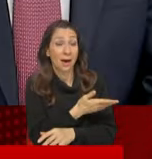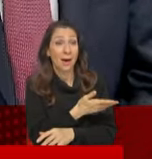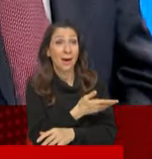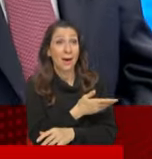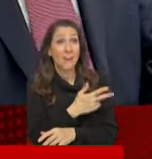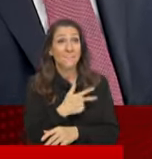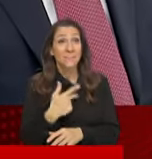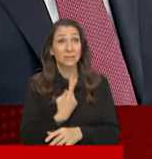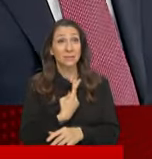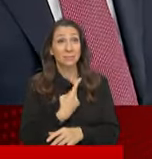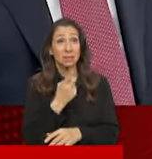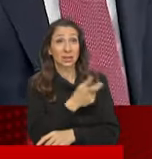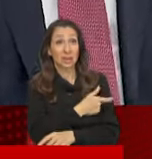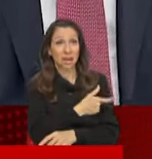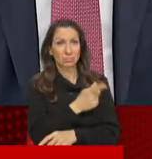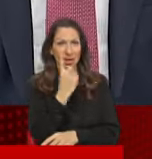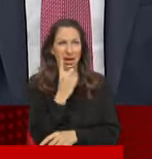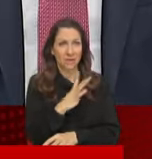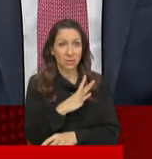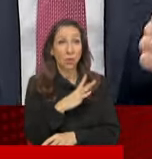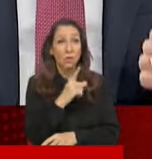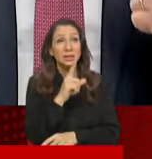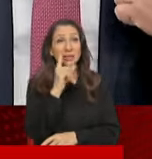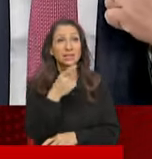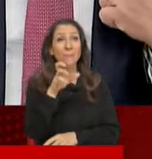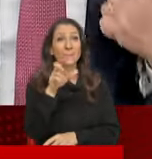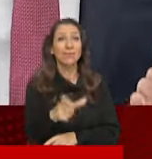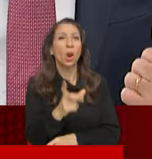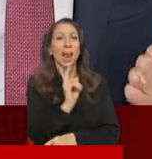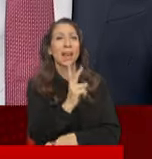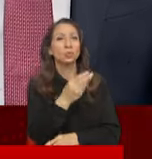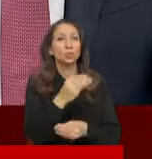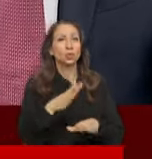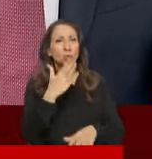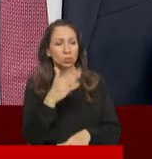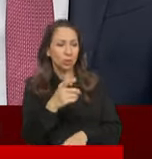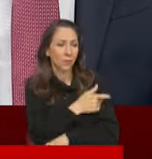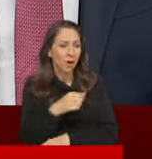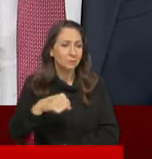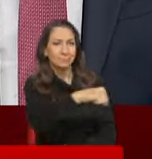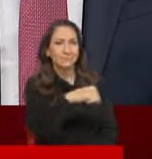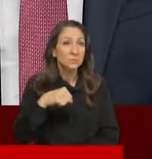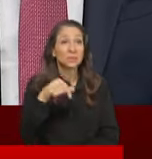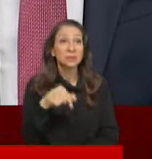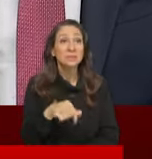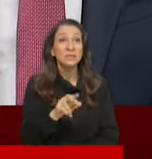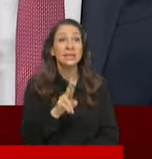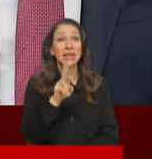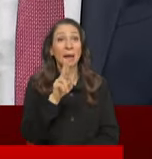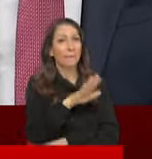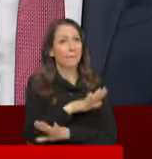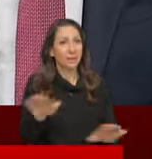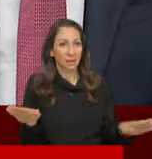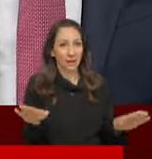Yani belediyemizde bir kreş vardı O da sadece Personelimizin çocuklarının gideceği bir kreş şimdi Oysa Biz 7'sini